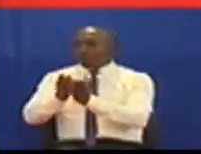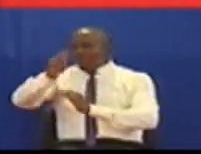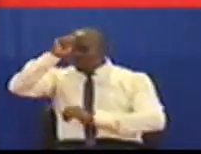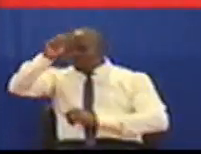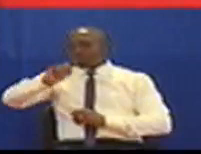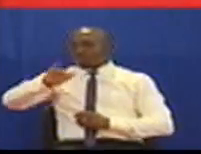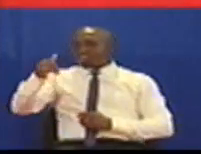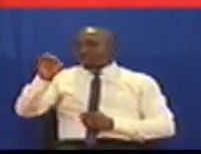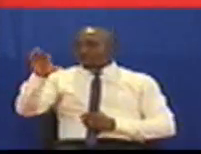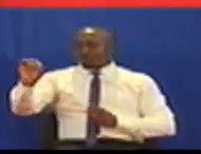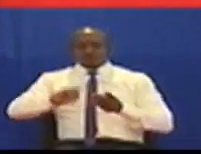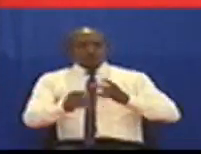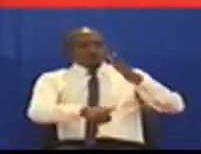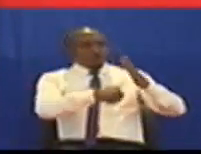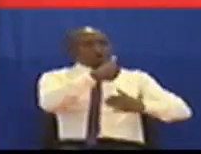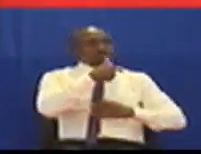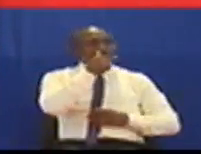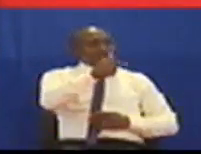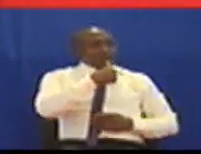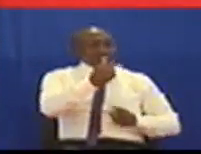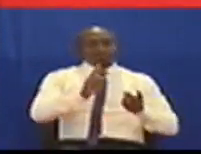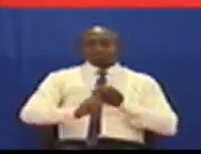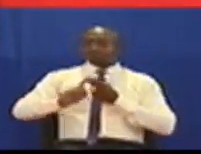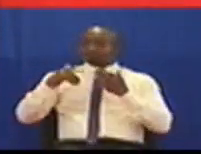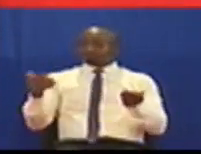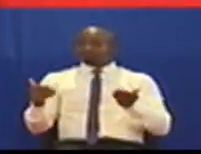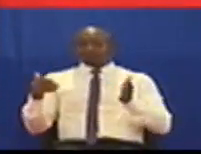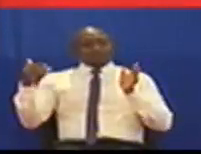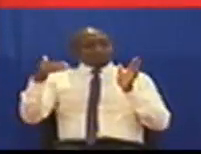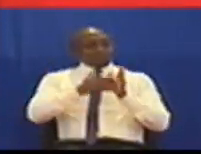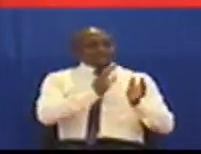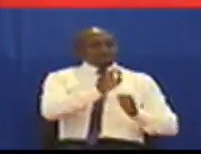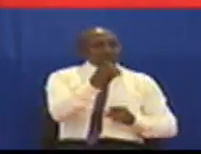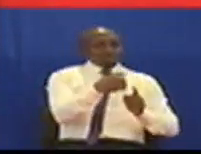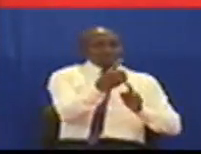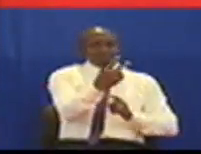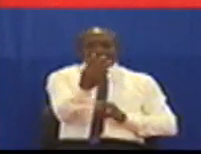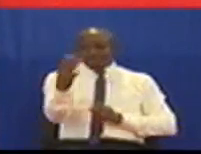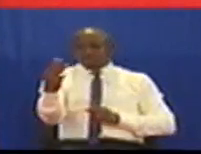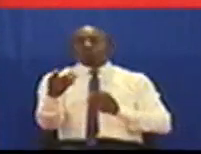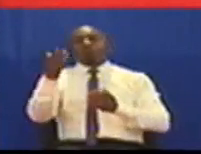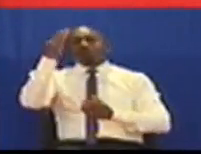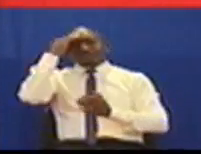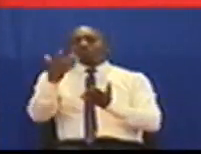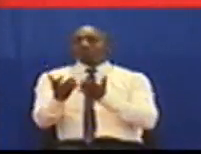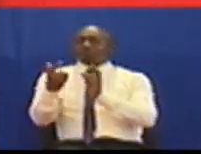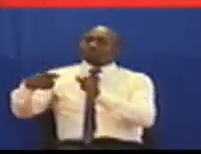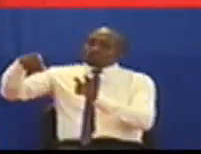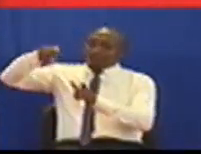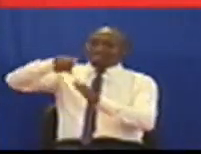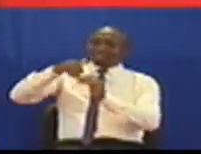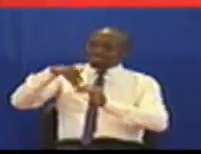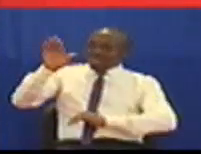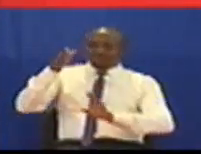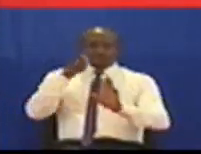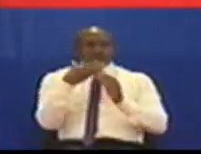na uongozi mzima wa TAMISEMI, mmefikia 1233, tunajua mnaweza kufanya zaidi ili watoto